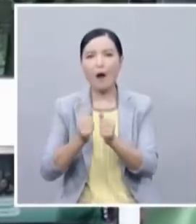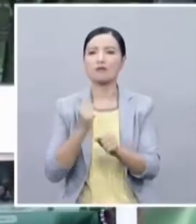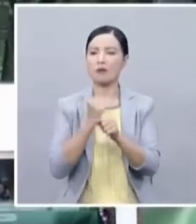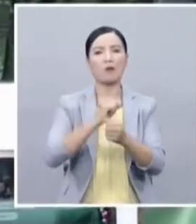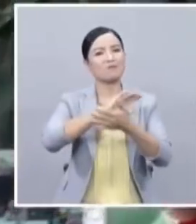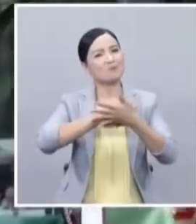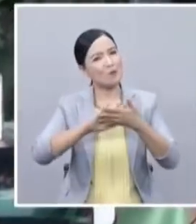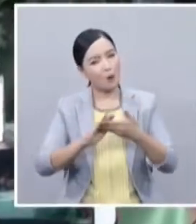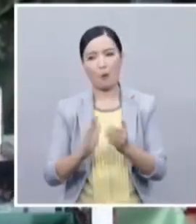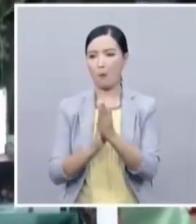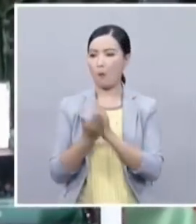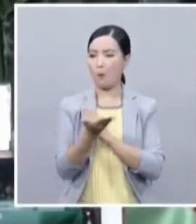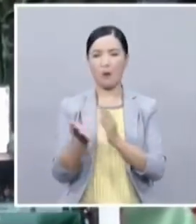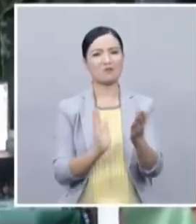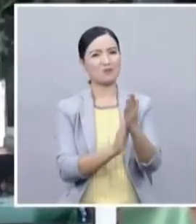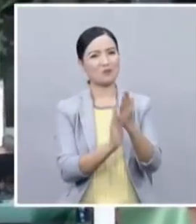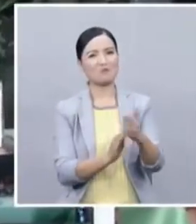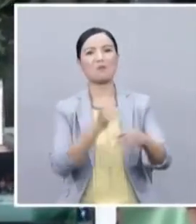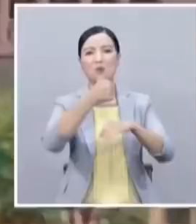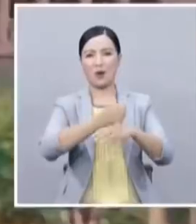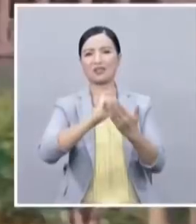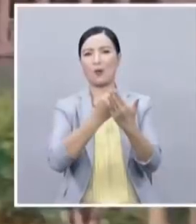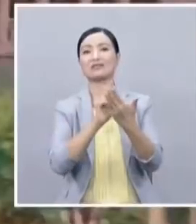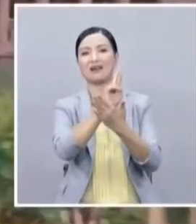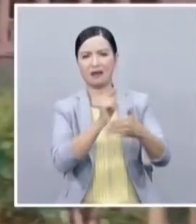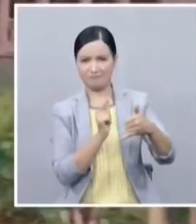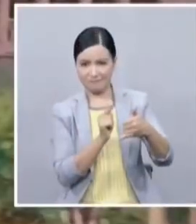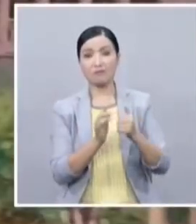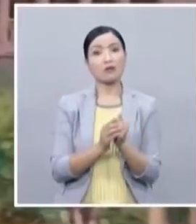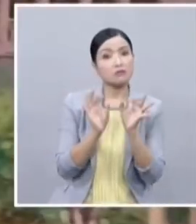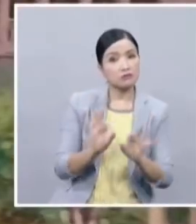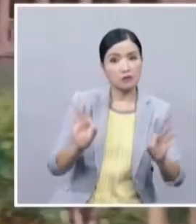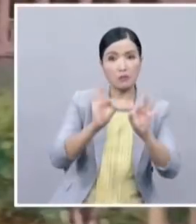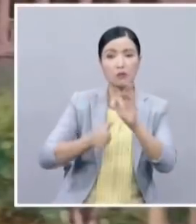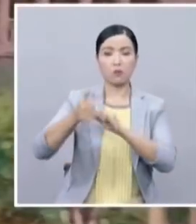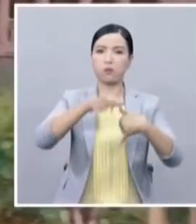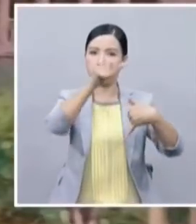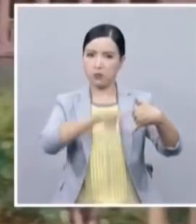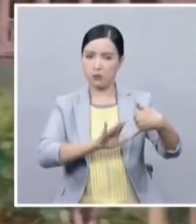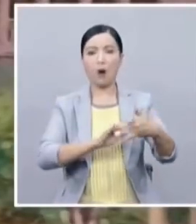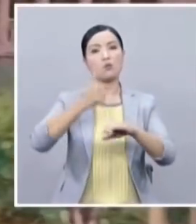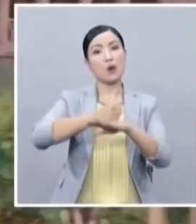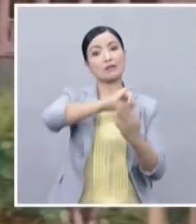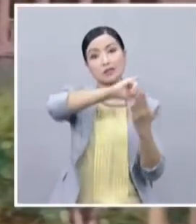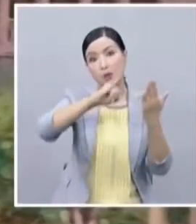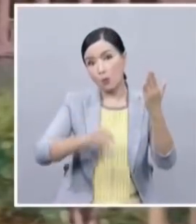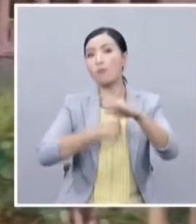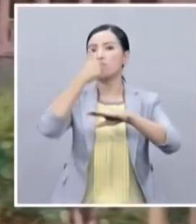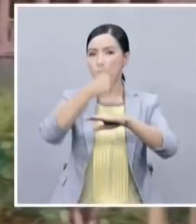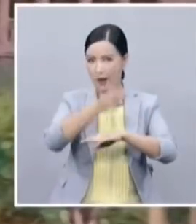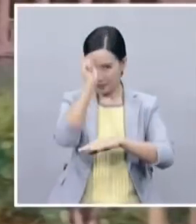ที่ชื่นชมของทุกฝ่ายซึ่งสิ่งนี้เป็นสิ่งสำคัญที่สุดนะครับโดยไม่ยิ่งคุณสมบัติของผู้ว่าจังหวัดทุกจังหวัด